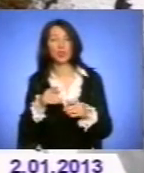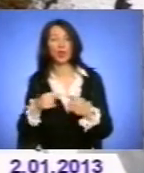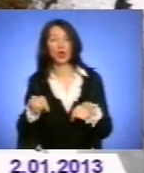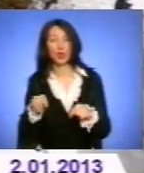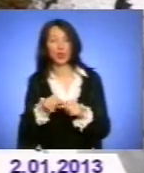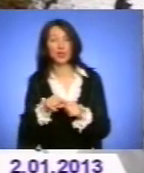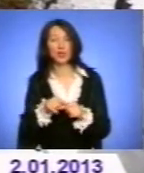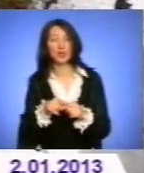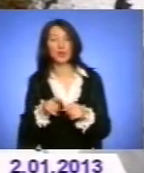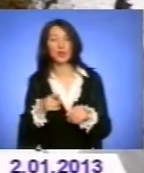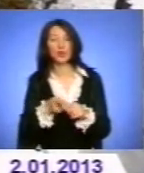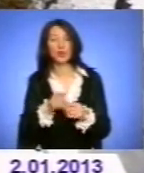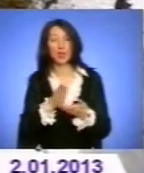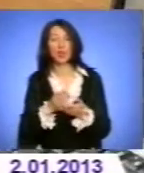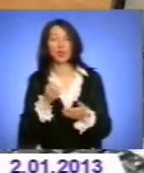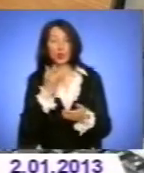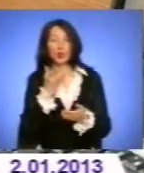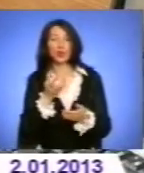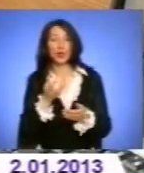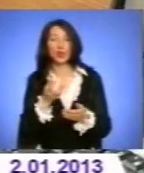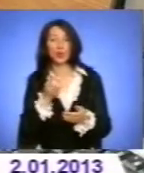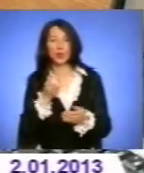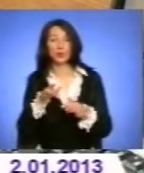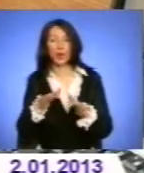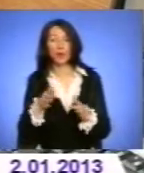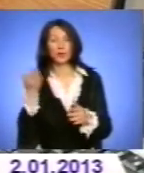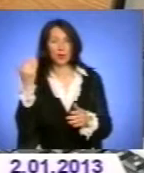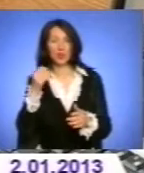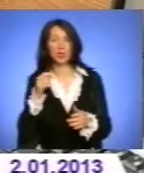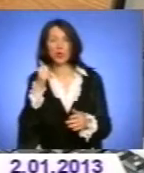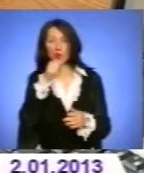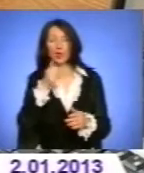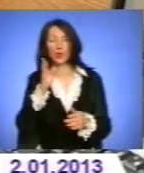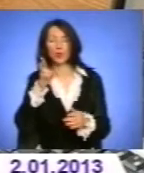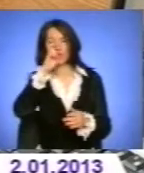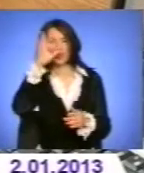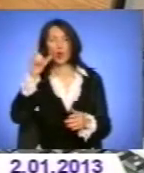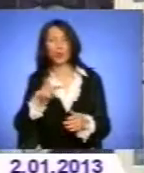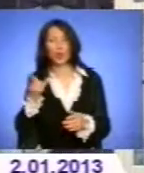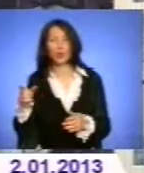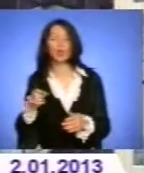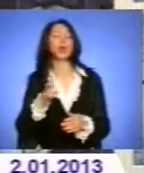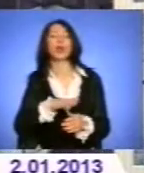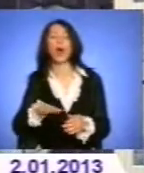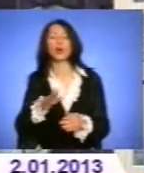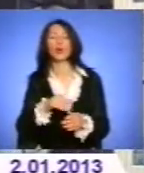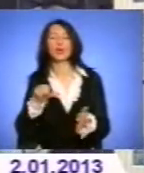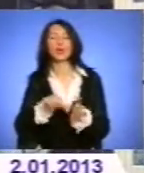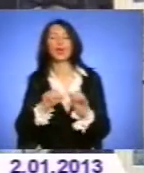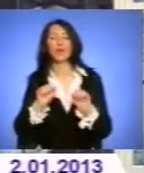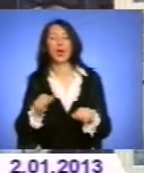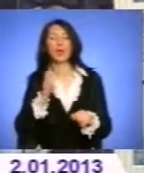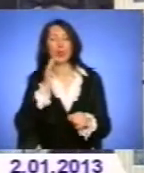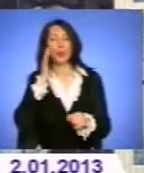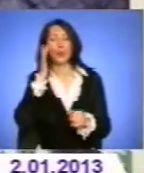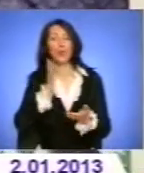Загалом це досить хороша справа. У попередні роки серед лотів були відомі люди краю – представники влади, політики, співаки.